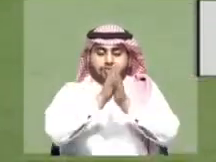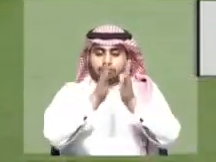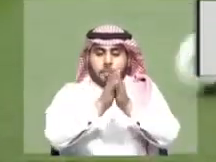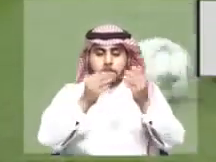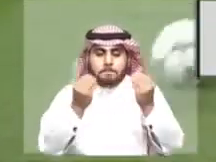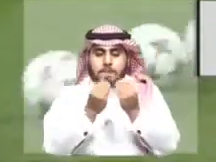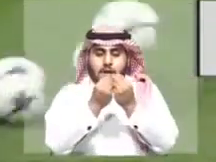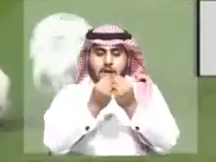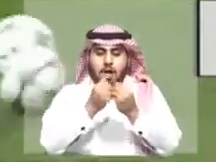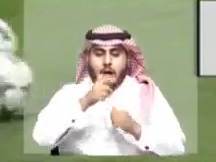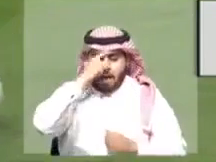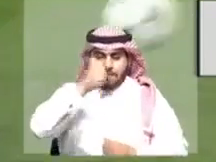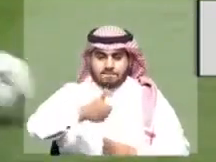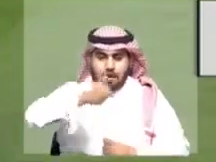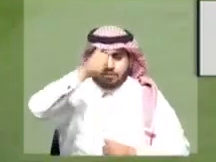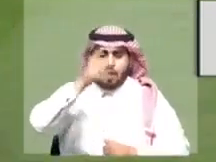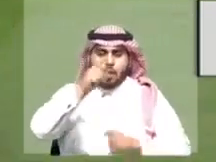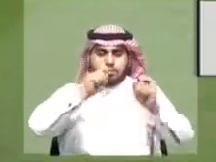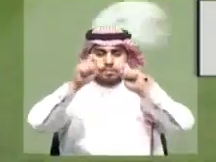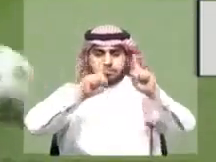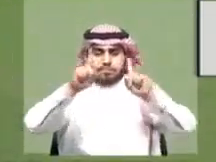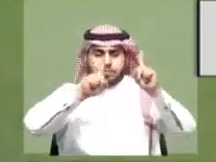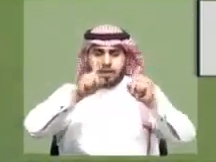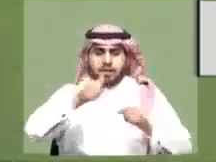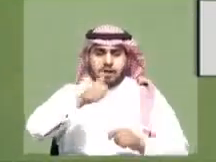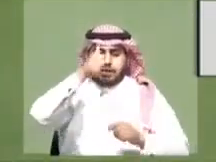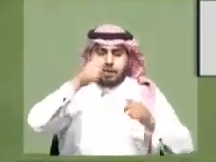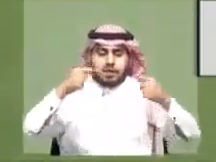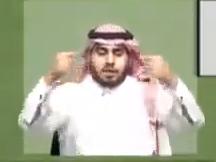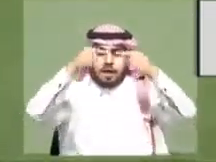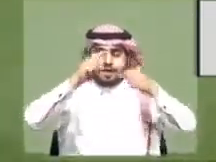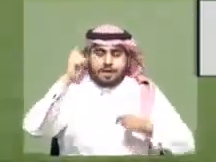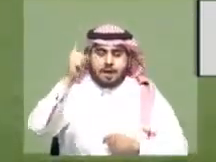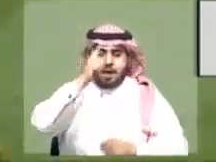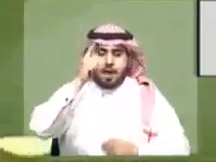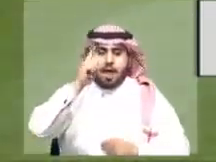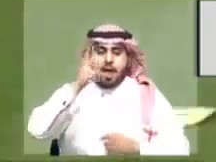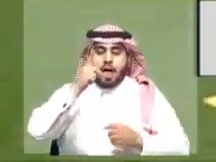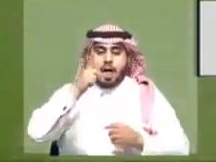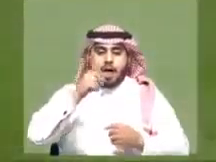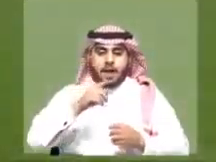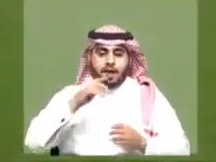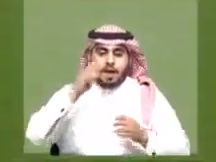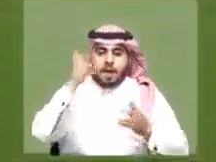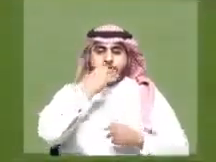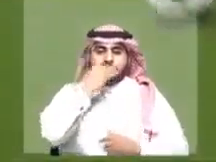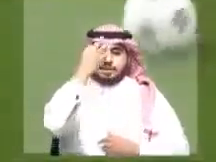الغد بنتيجتي الفوز أو التعادل من أجل بلوغ المباراة النهائية للموسم الثالث على